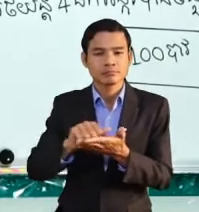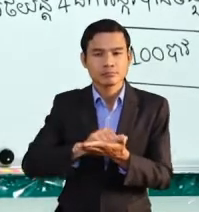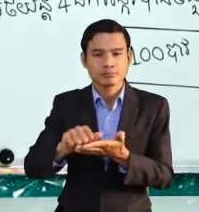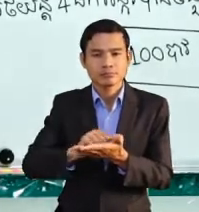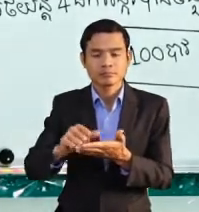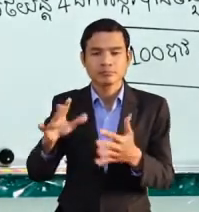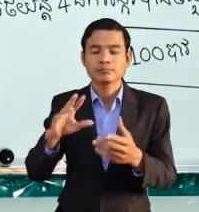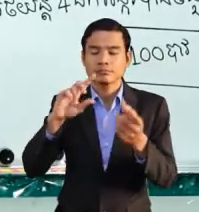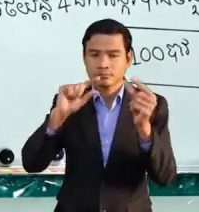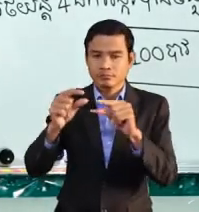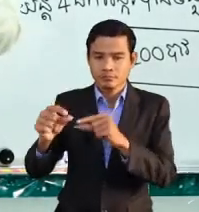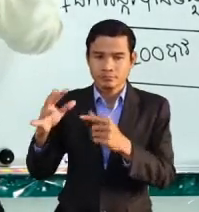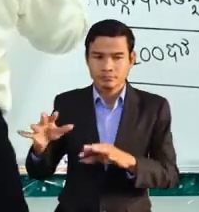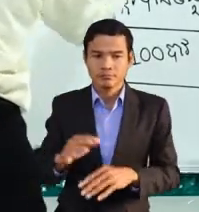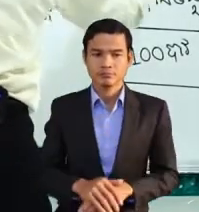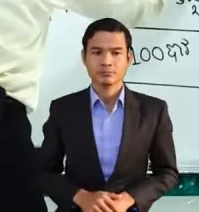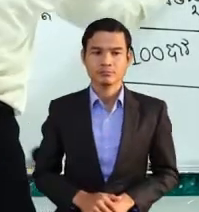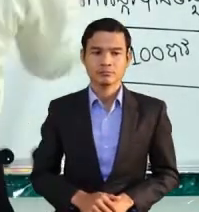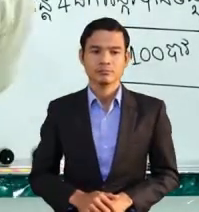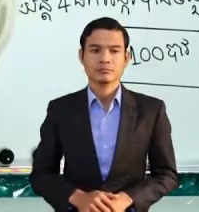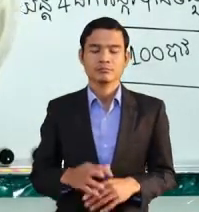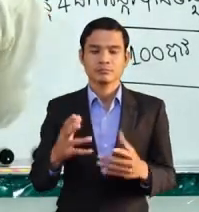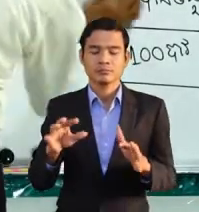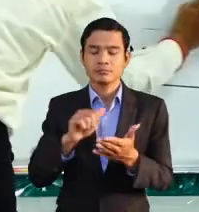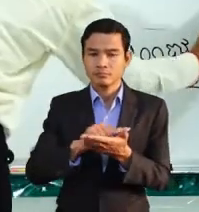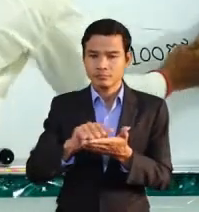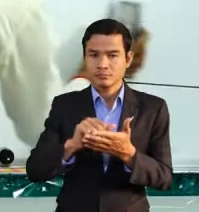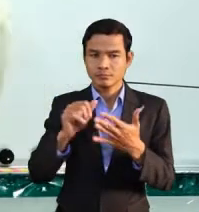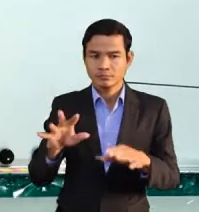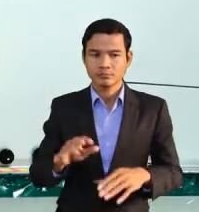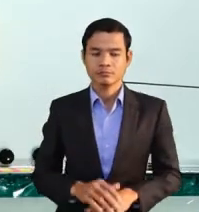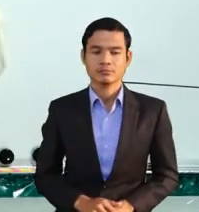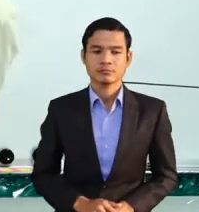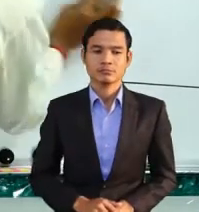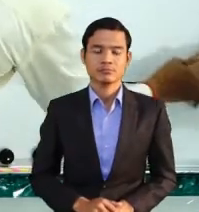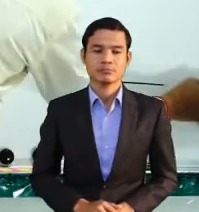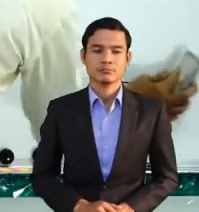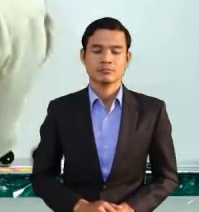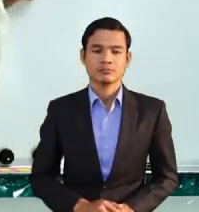cài hai hai. Chà con cài hai nè khu xâm lụp.